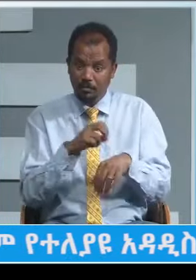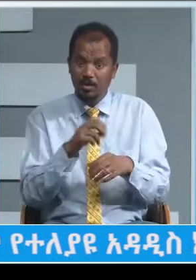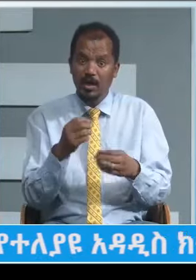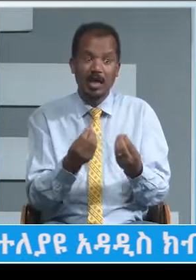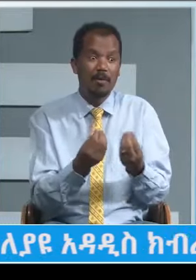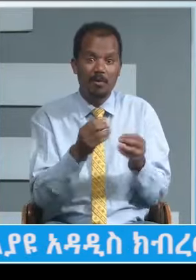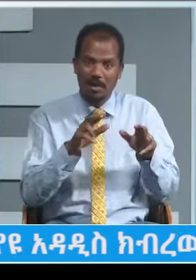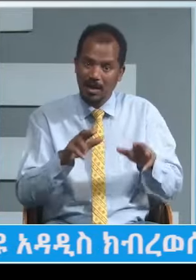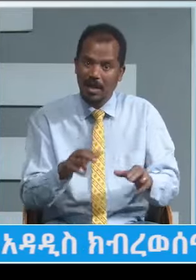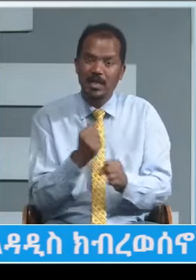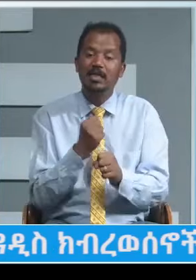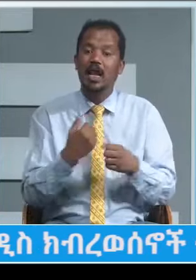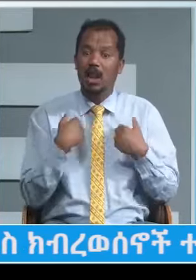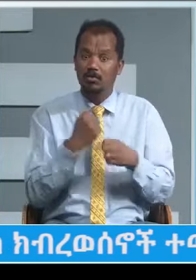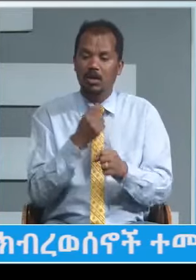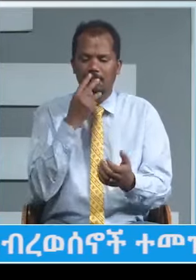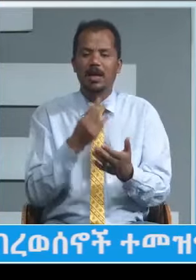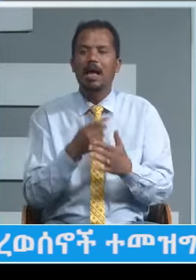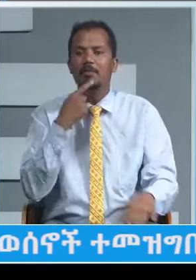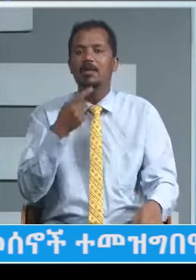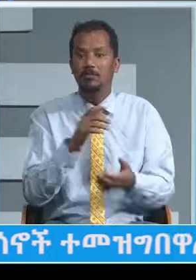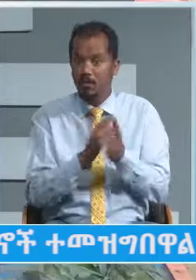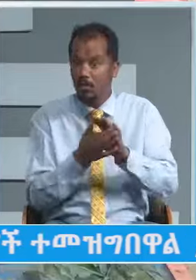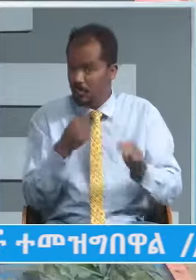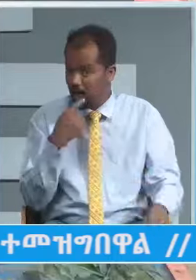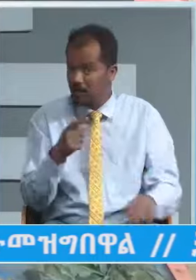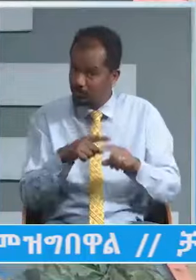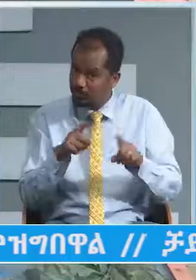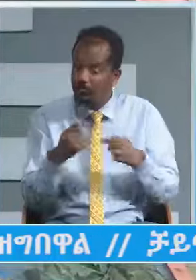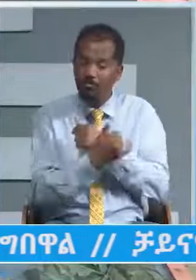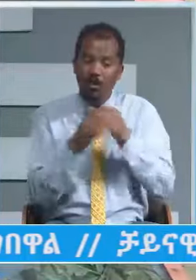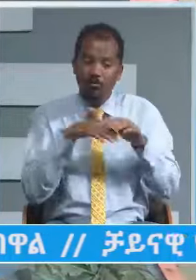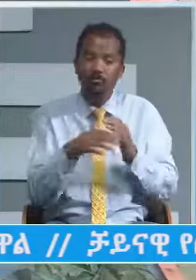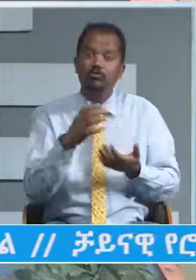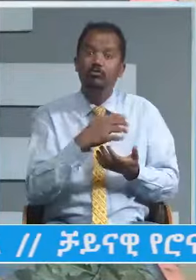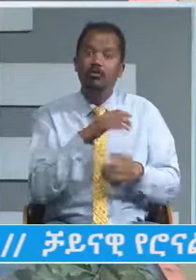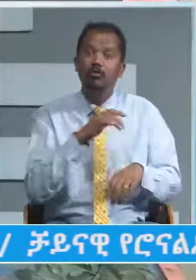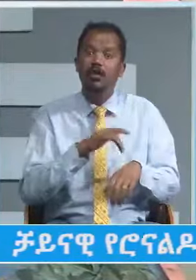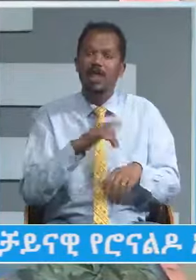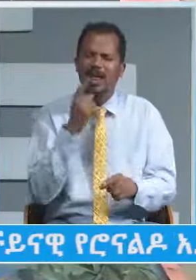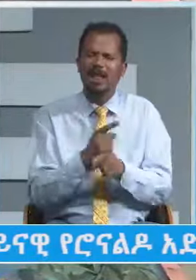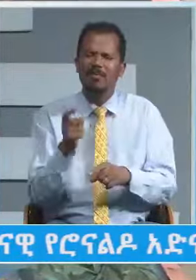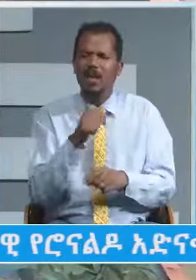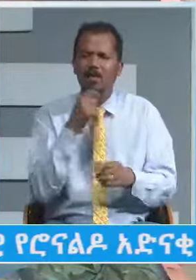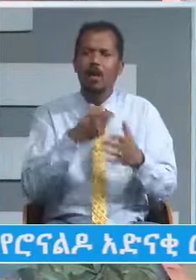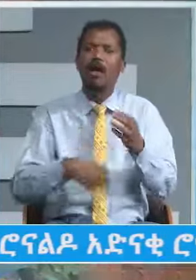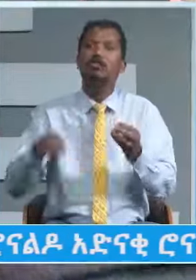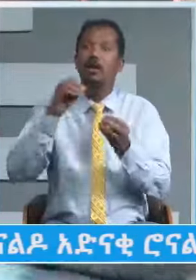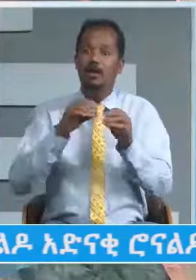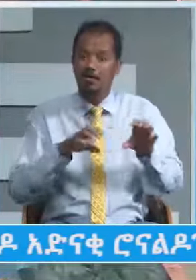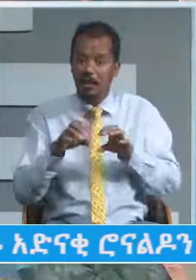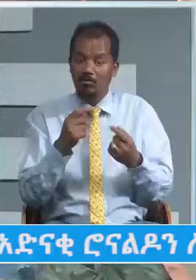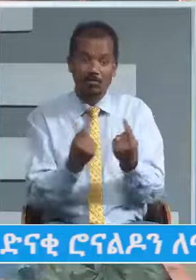በአሁኑ ወቅት ገበያውን ለማረጋጋት እየተሰራ ያለው ስራ መልካም የሚያስብል መሆኑን አንስተው፣ ነገር ግን በሀገር ውስጥ ምርቶች ላይ ተገቢ ያልሆነ የዋጋ